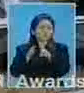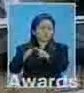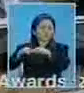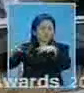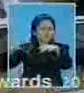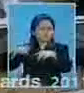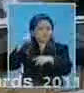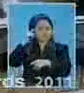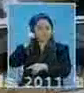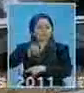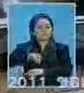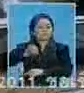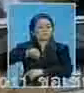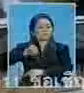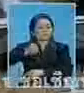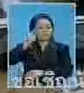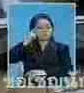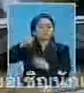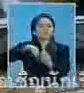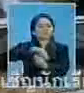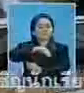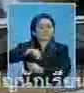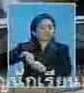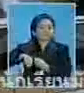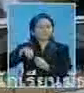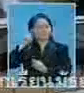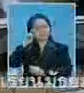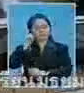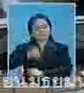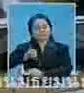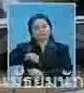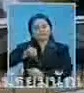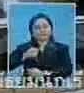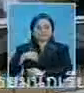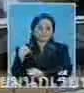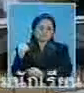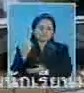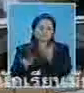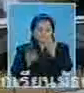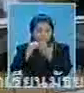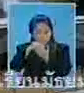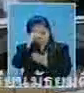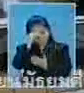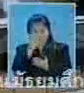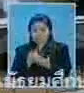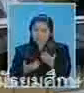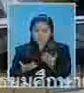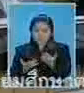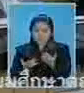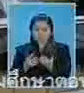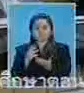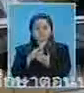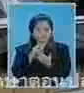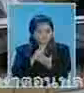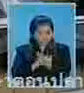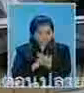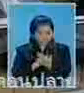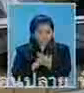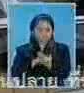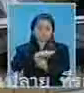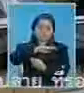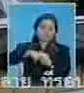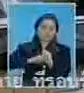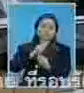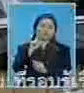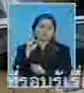ดิมๆนะครับที่มีความเชื่ออาจจะเรียนมาในวิชาทฤษฎีเศรษฐ